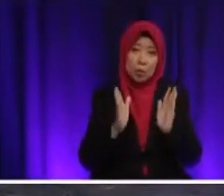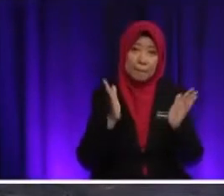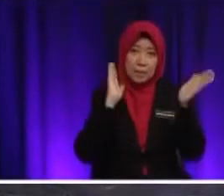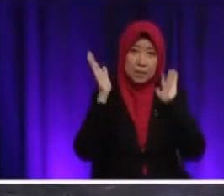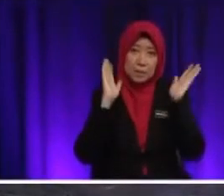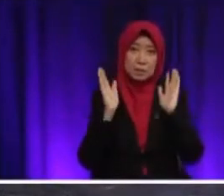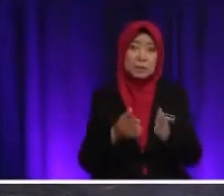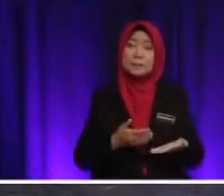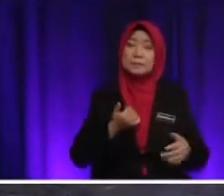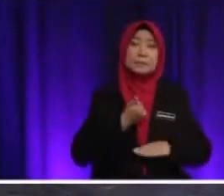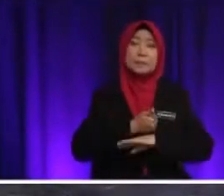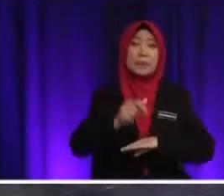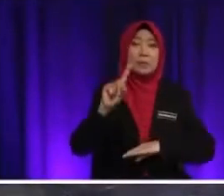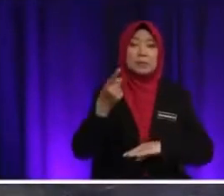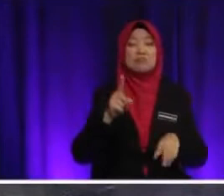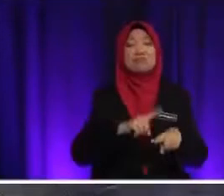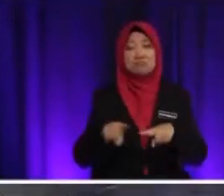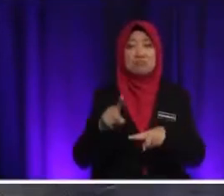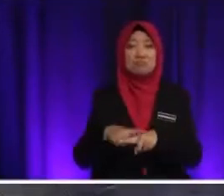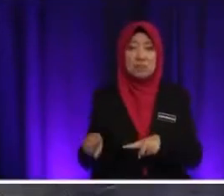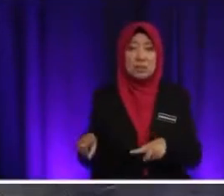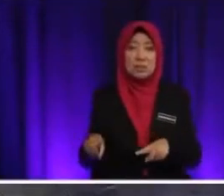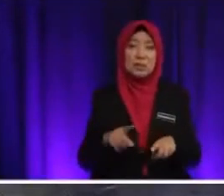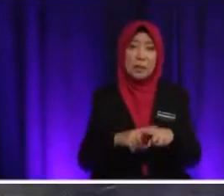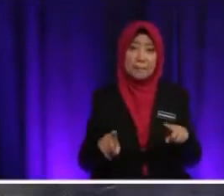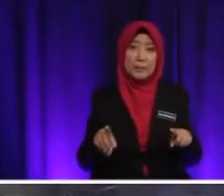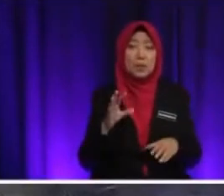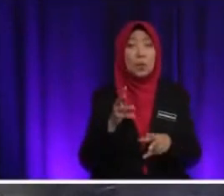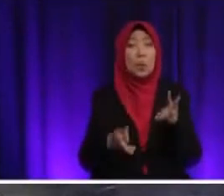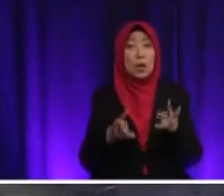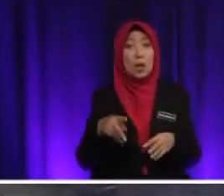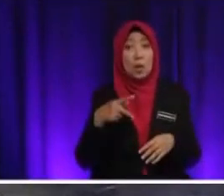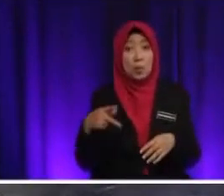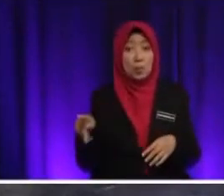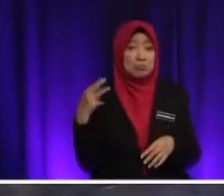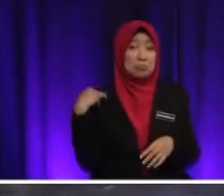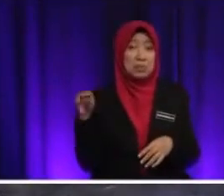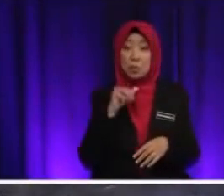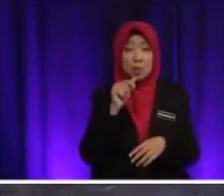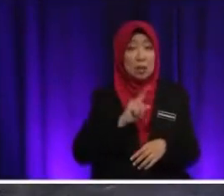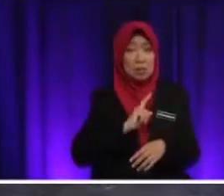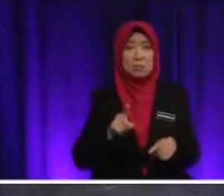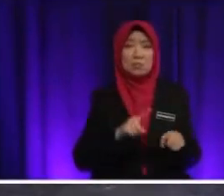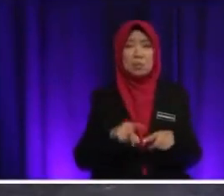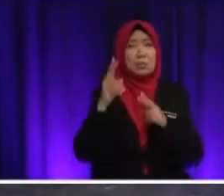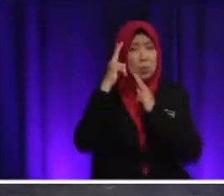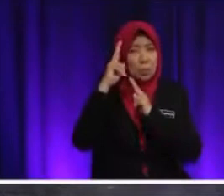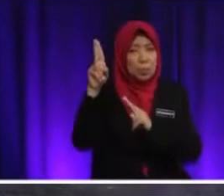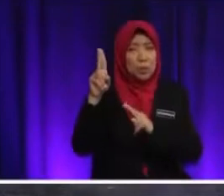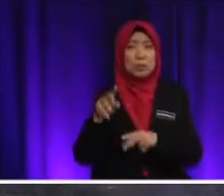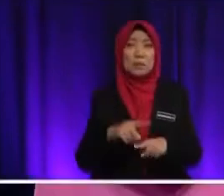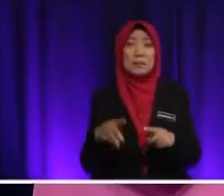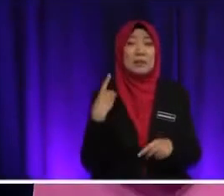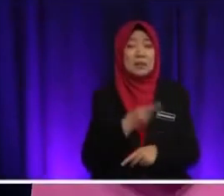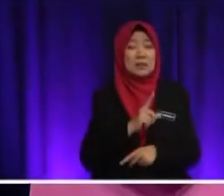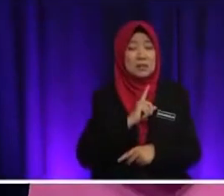Itu bezanya kan. Tapi itulah. Ya, walaupun mereka tak Islam, tapi dipraktikan. Sepatutnya kita orang Islam ni lebih mempraktikan apa yang diajar